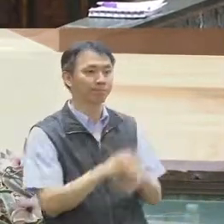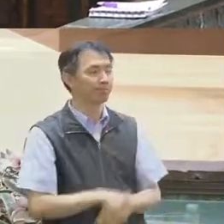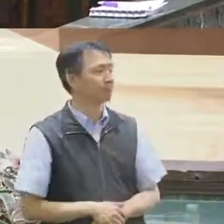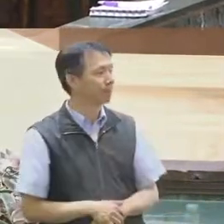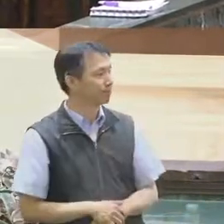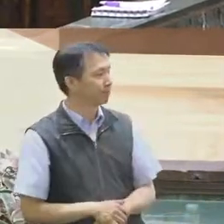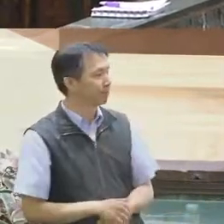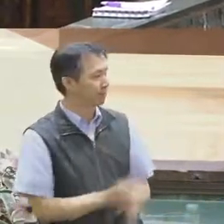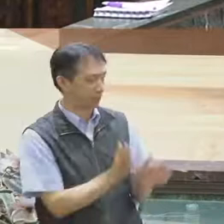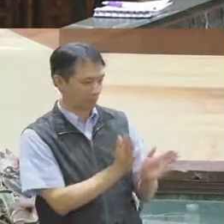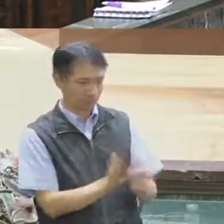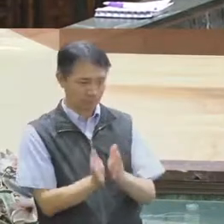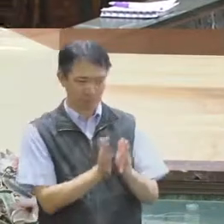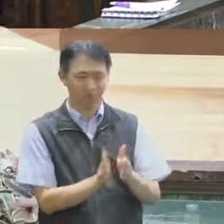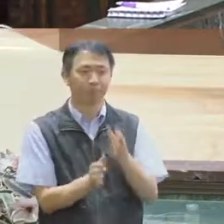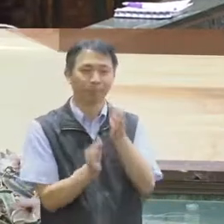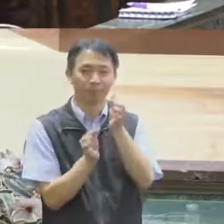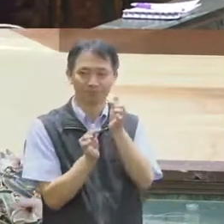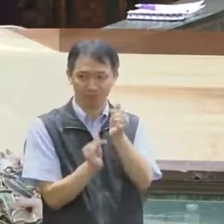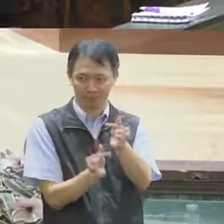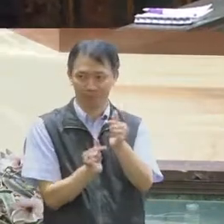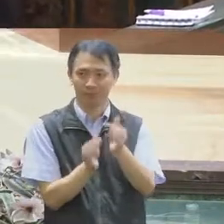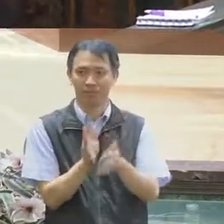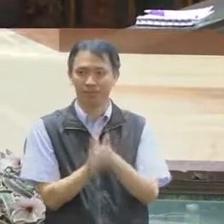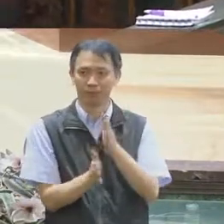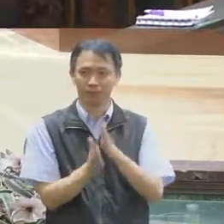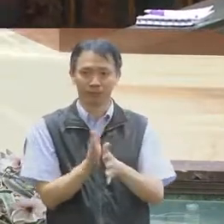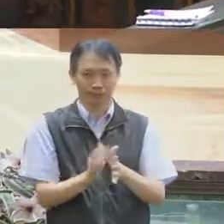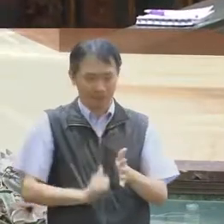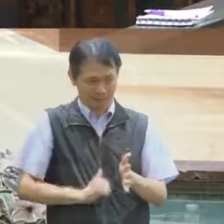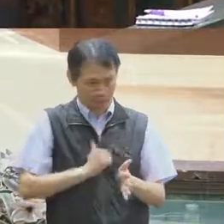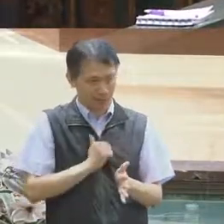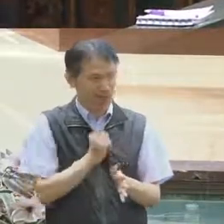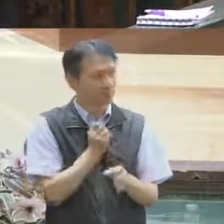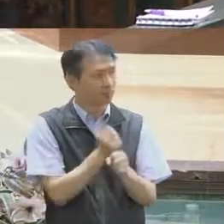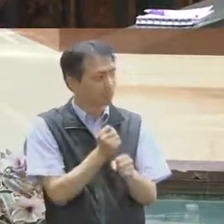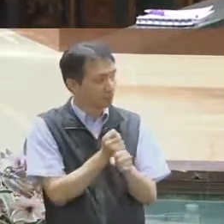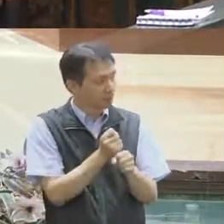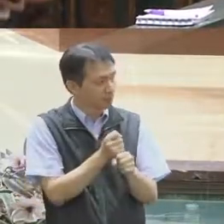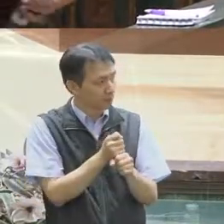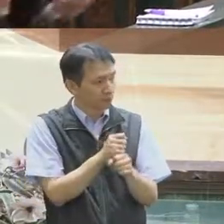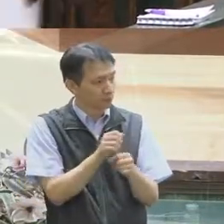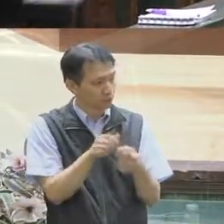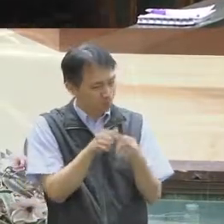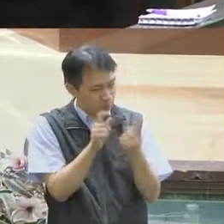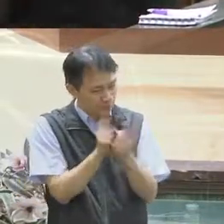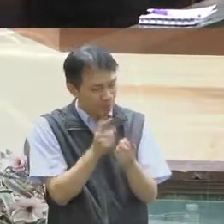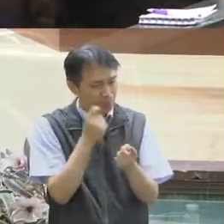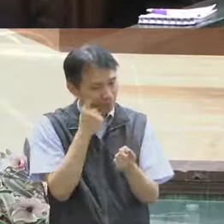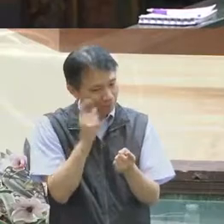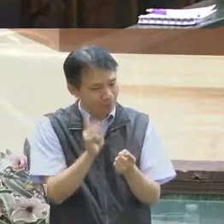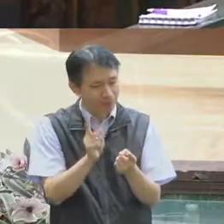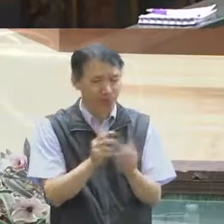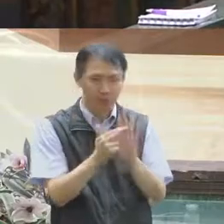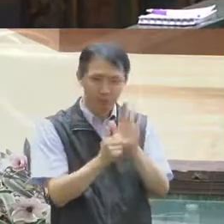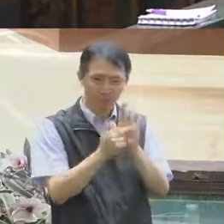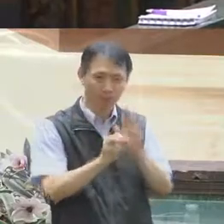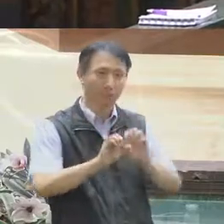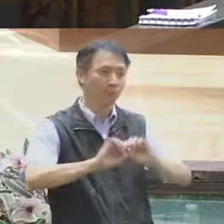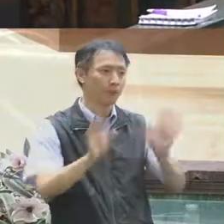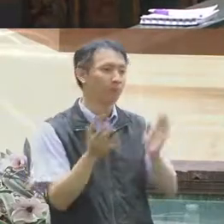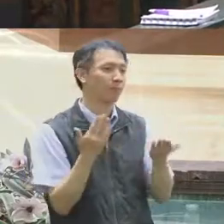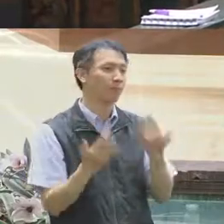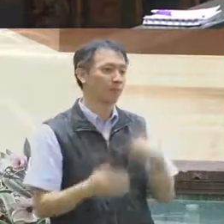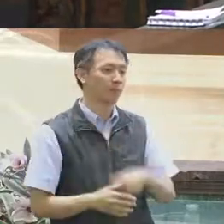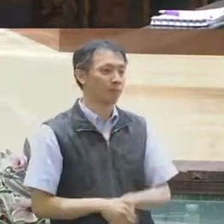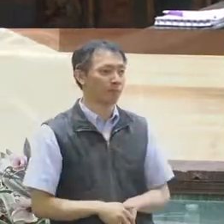整理的非常的完整，然后而且把实质很第一线会遇到状况直白的讲出来。我想在这边